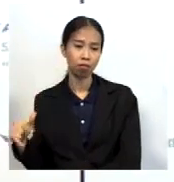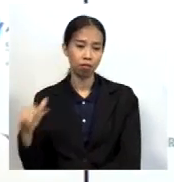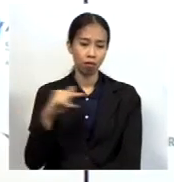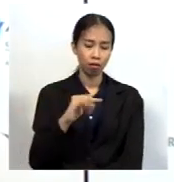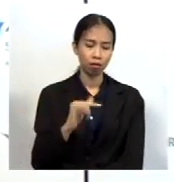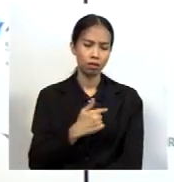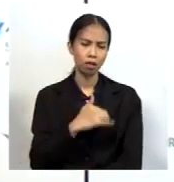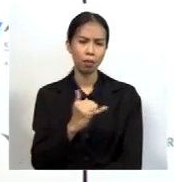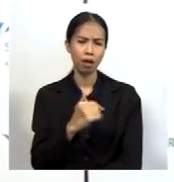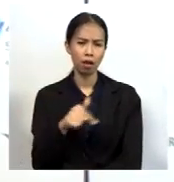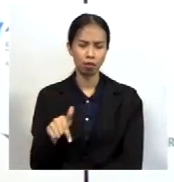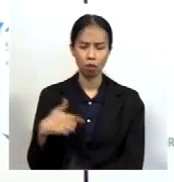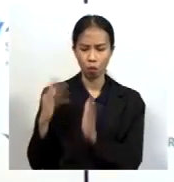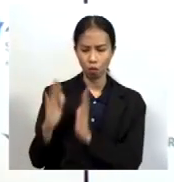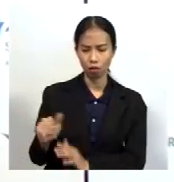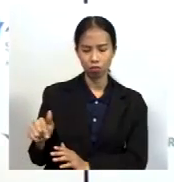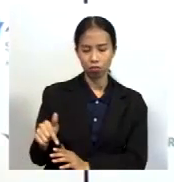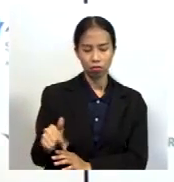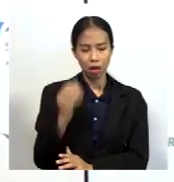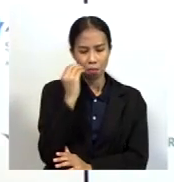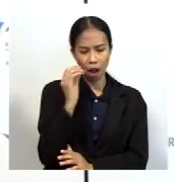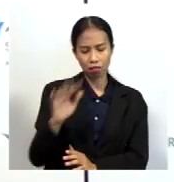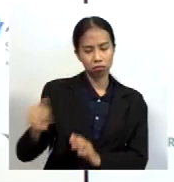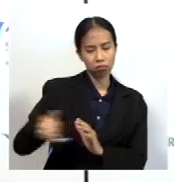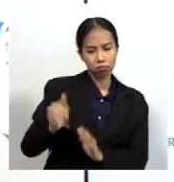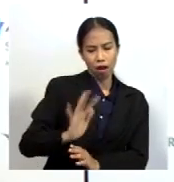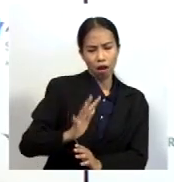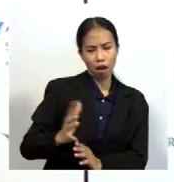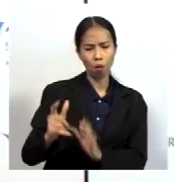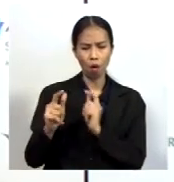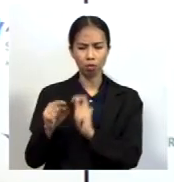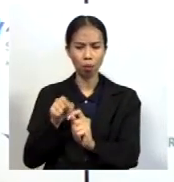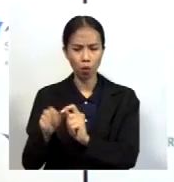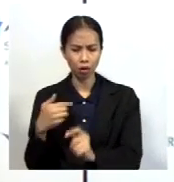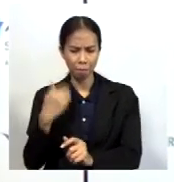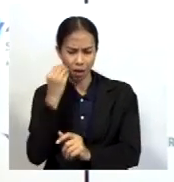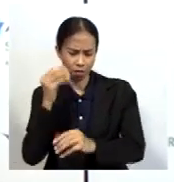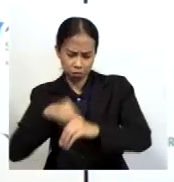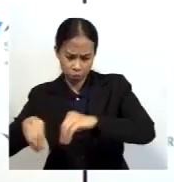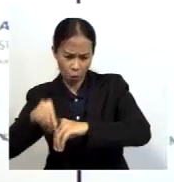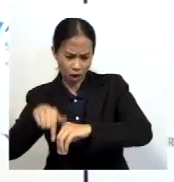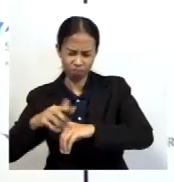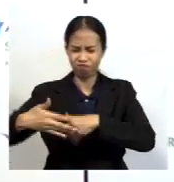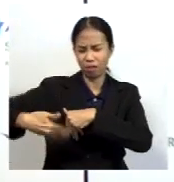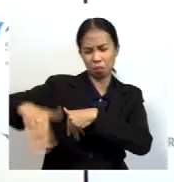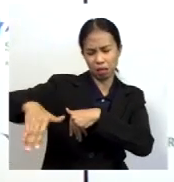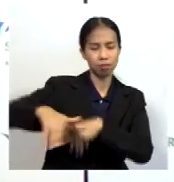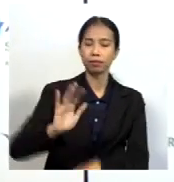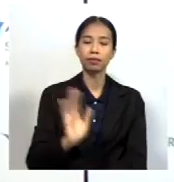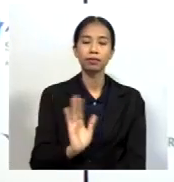นะครับบางคนก็ไม่อยากให้เข้าบ้านไม่อยากให้เข้าตำบลอำเภอที่อยู่ซึ่งอันนี้ผมคิดว่าเราควรจ